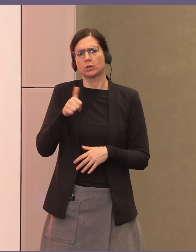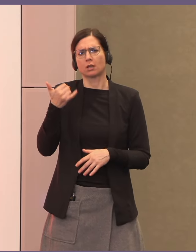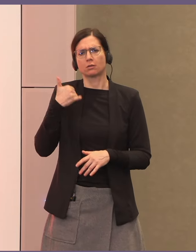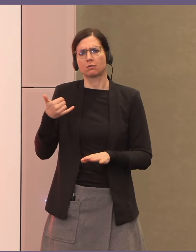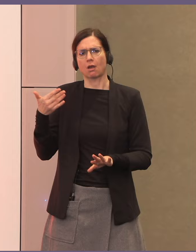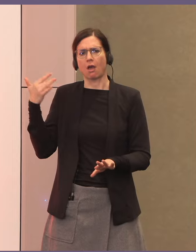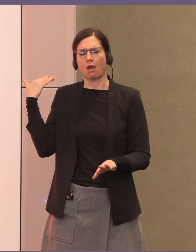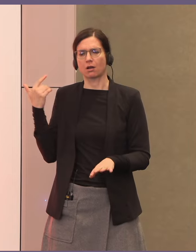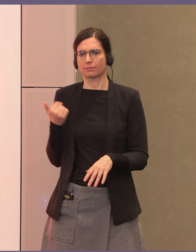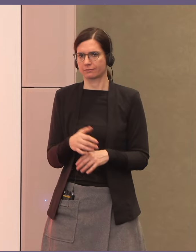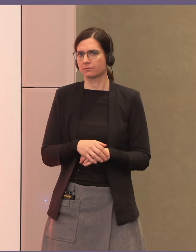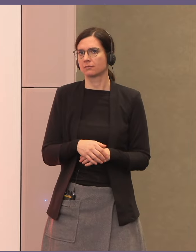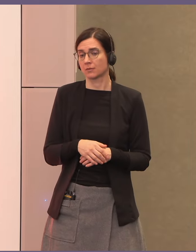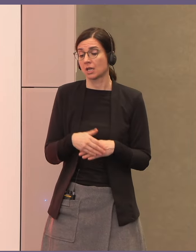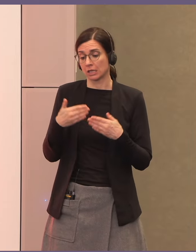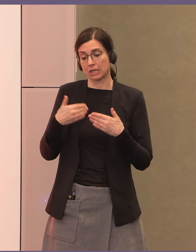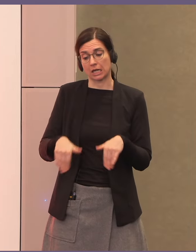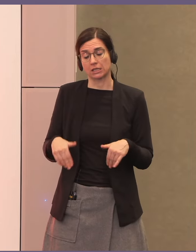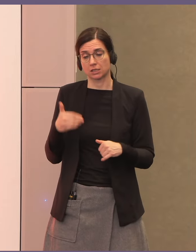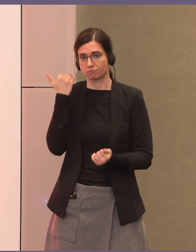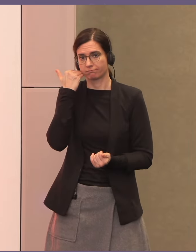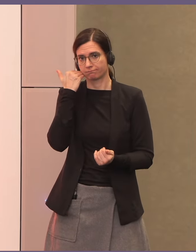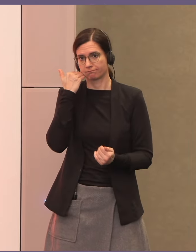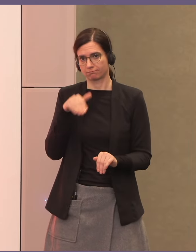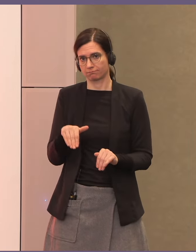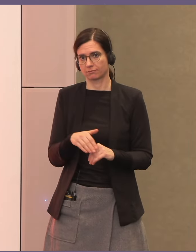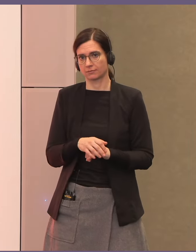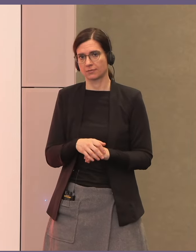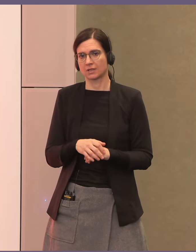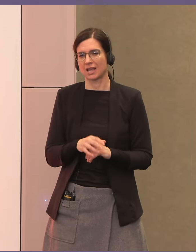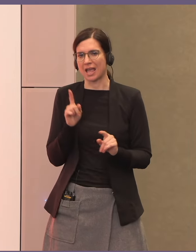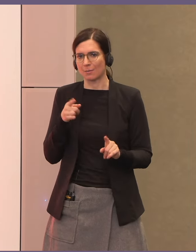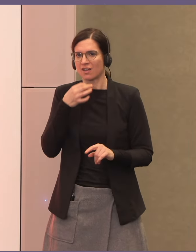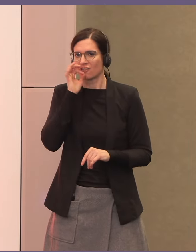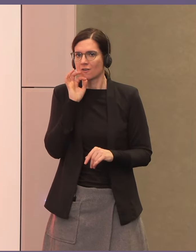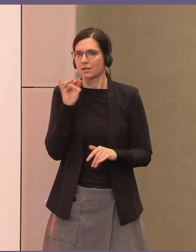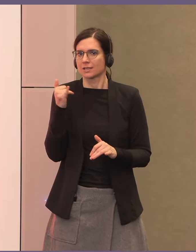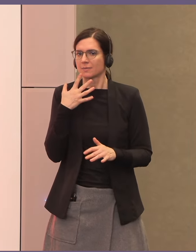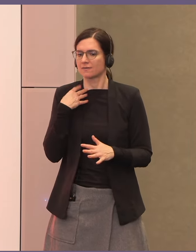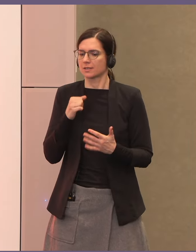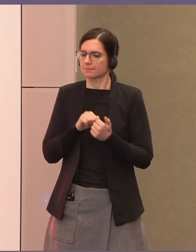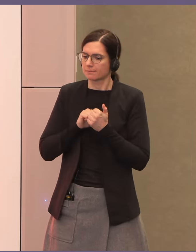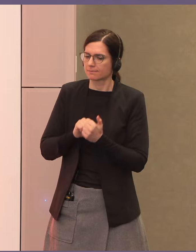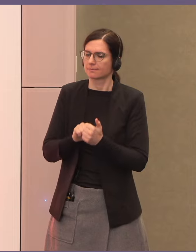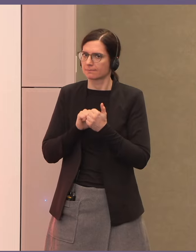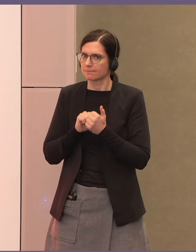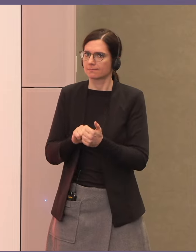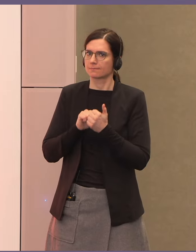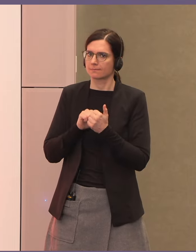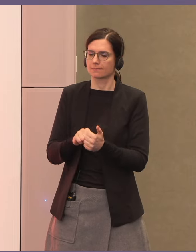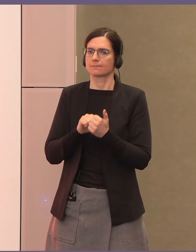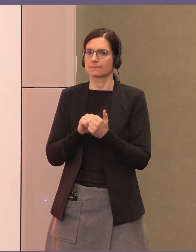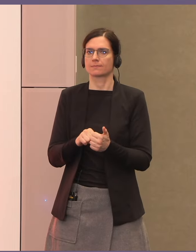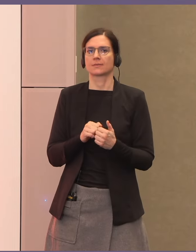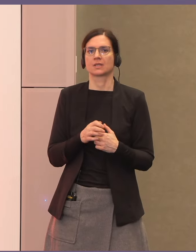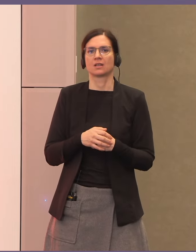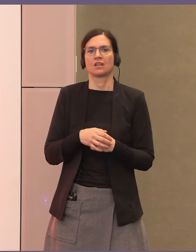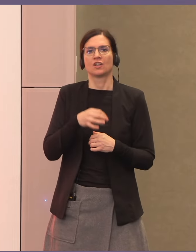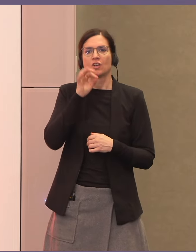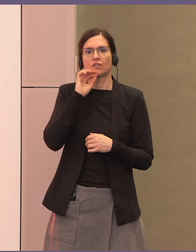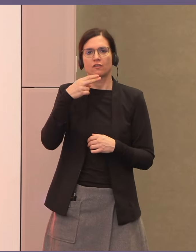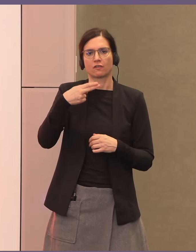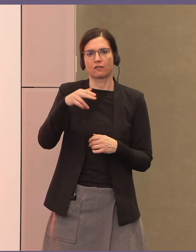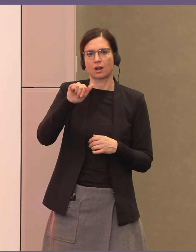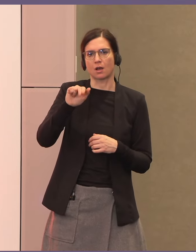sehr enge Grenzen gesetzt, die sie aber, das muss man betonen, beharrlich ausreizten. Ich würde sagen, in Anlehnung an die Historikerin Gabriela